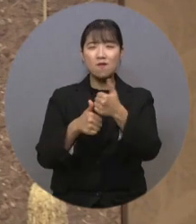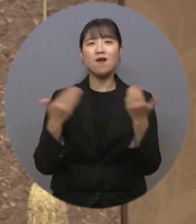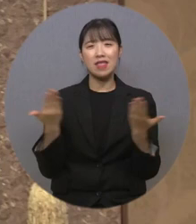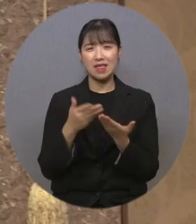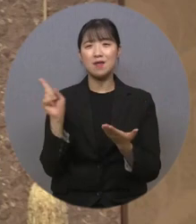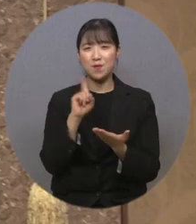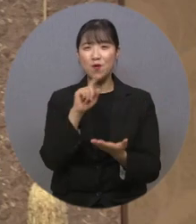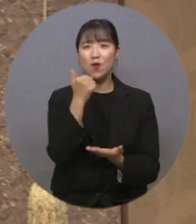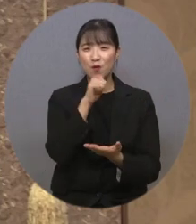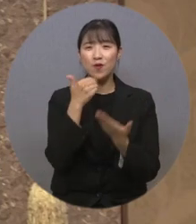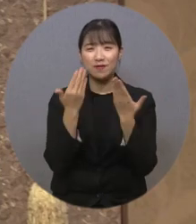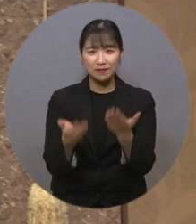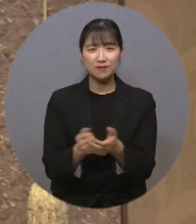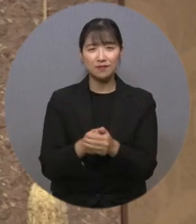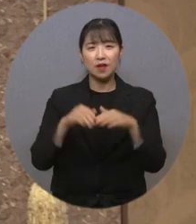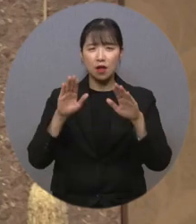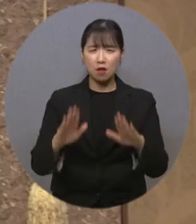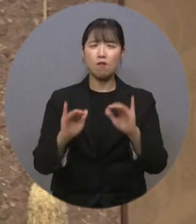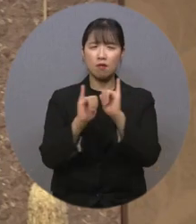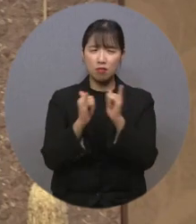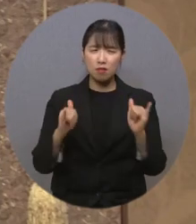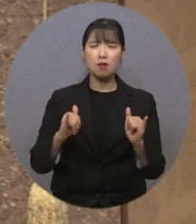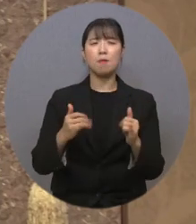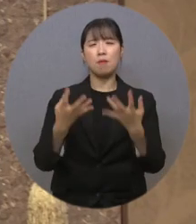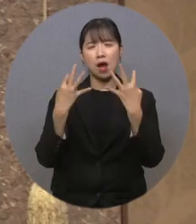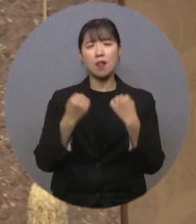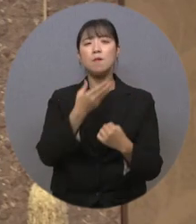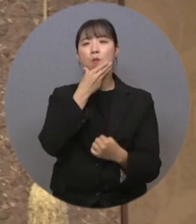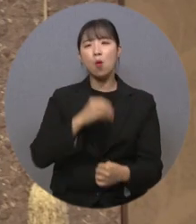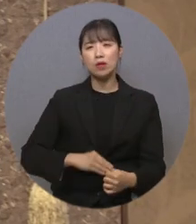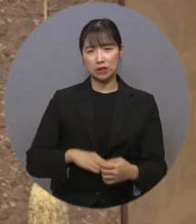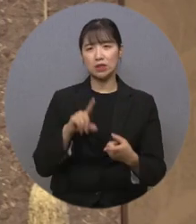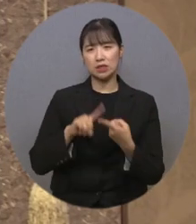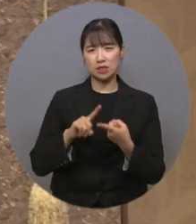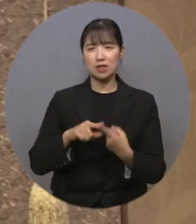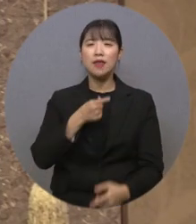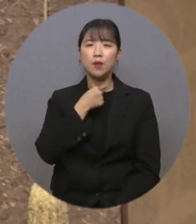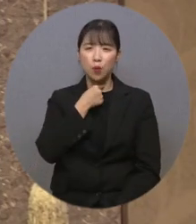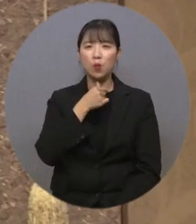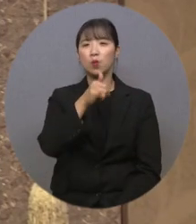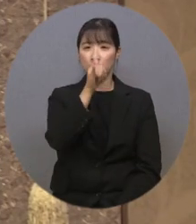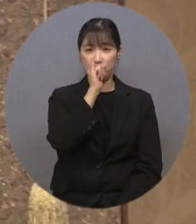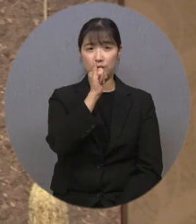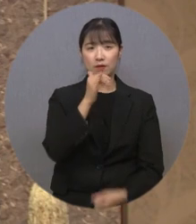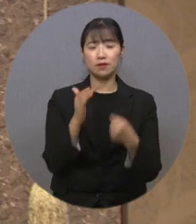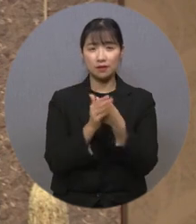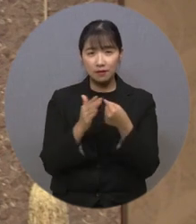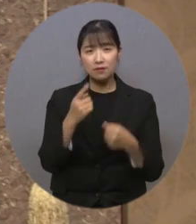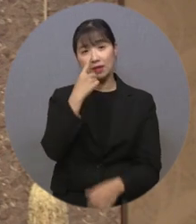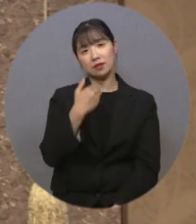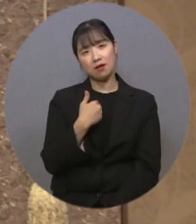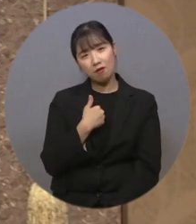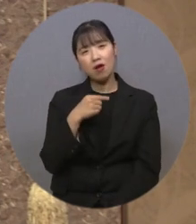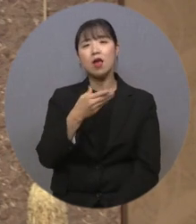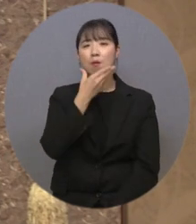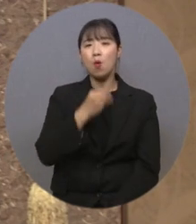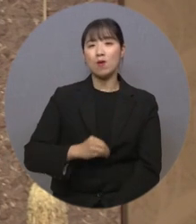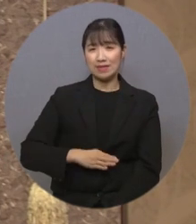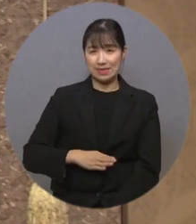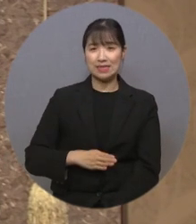소개할게요. 네. 현대인들은 많은 그 복지에 대한 욕구가 있습니다. 그래서 네. 저희들이 이